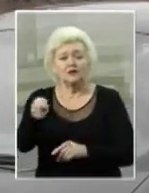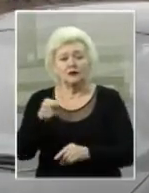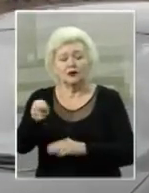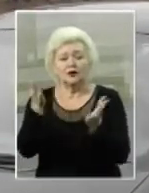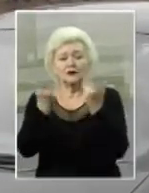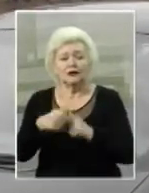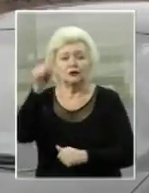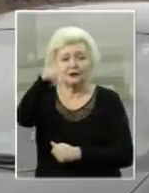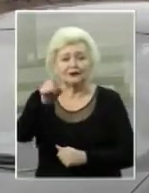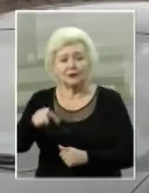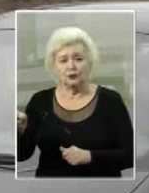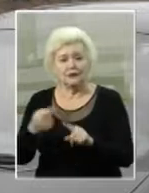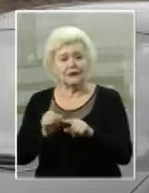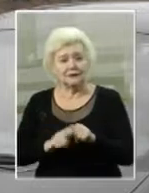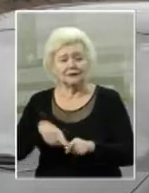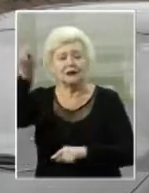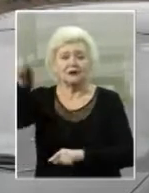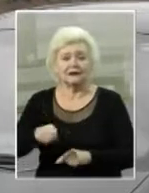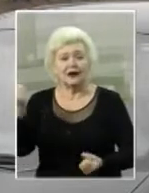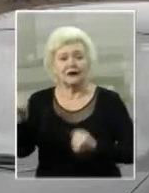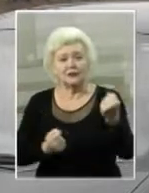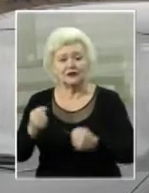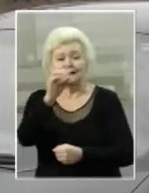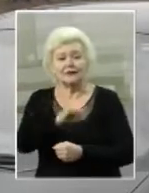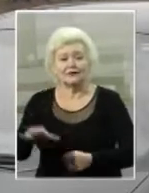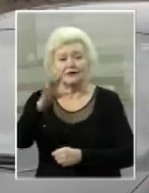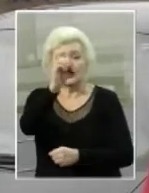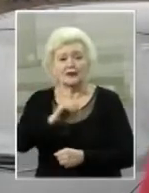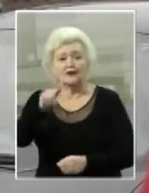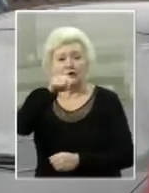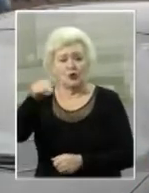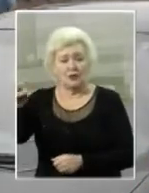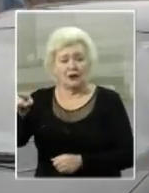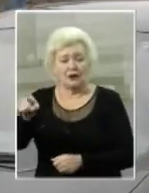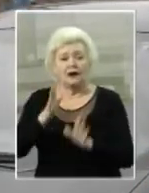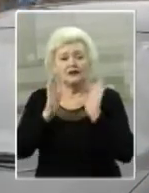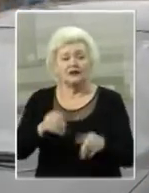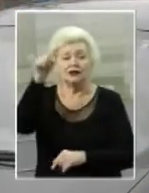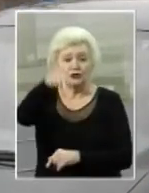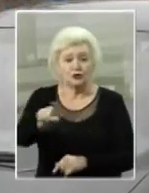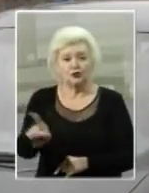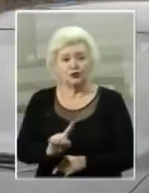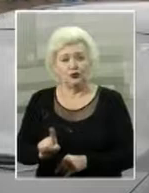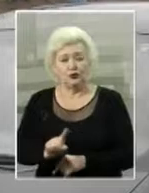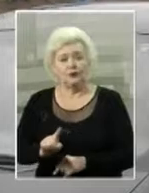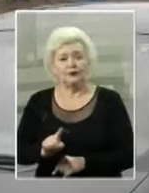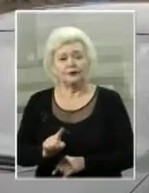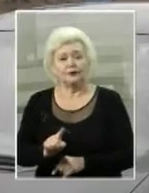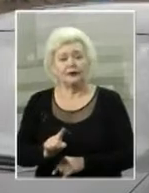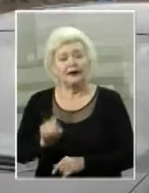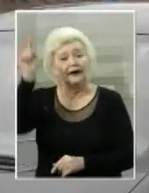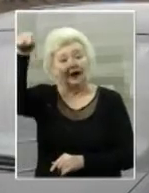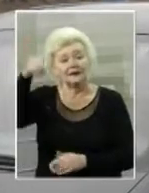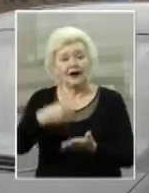за рахунок тих людей, які пригнали автомобілі з Європи на євро-номерах. Тільки тому, що